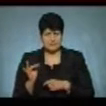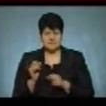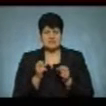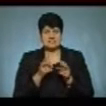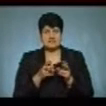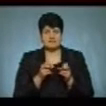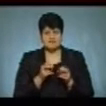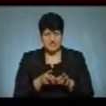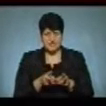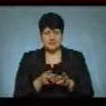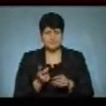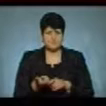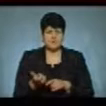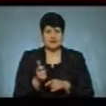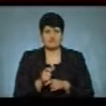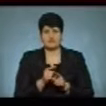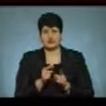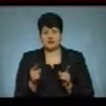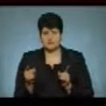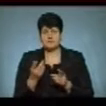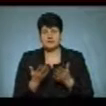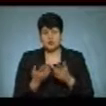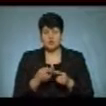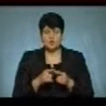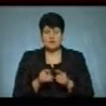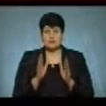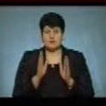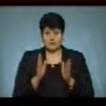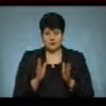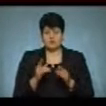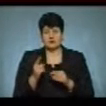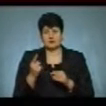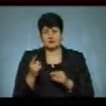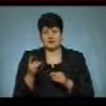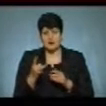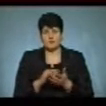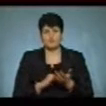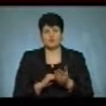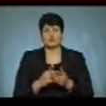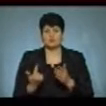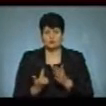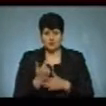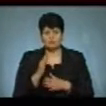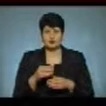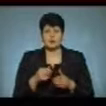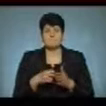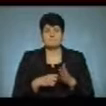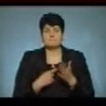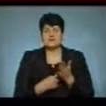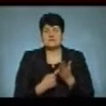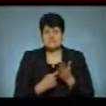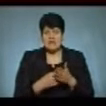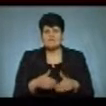викиди з перевищенням. І якщо це буде раз або потім повторно, то буде підстава звернутися для того,